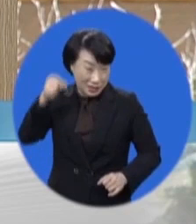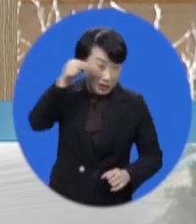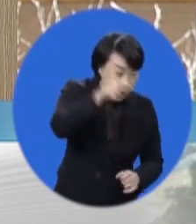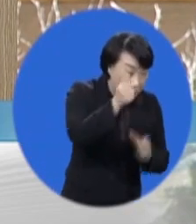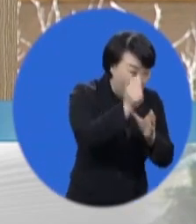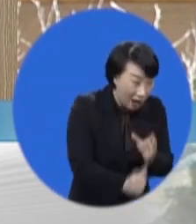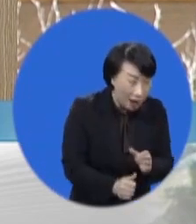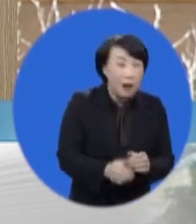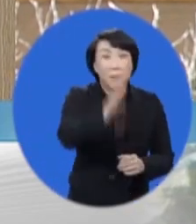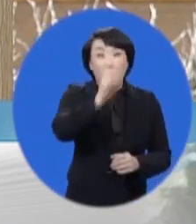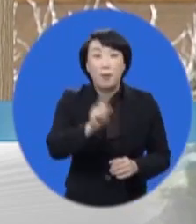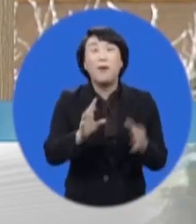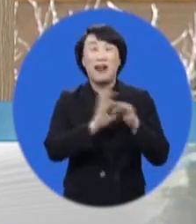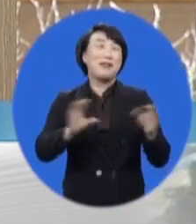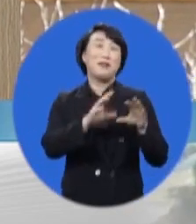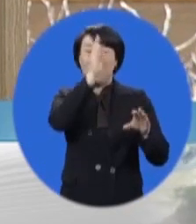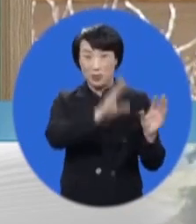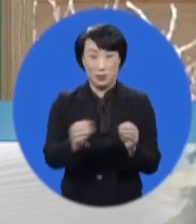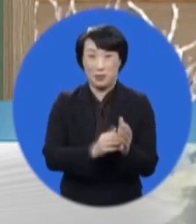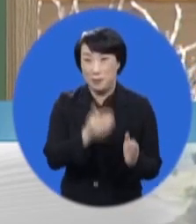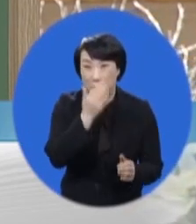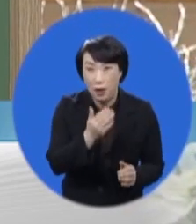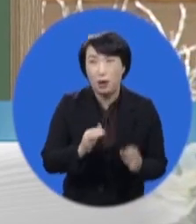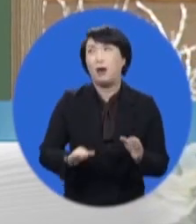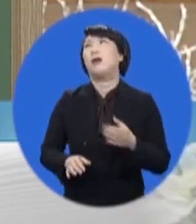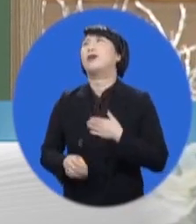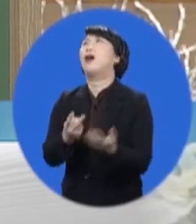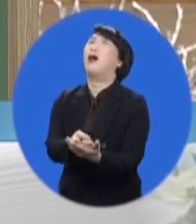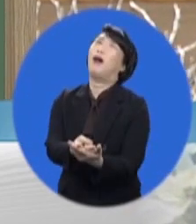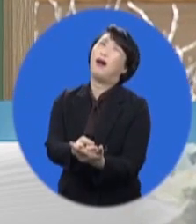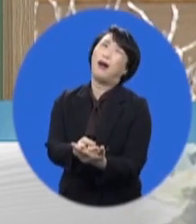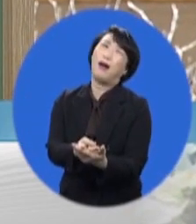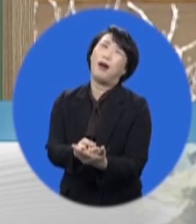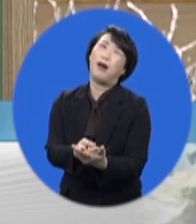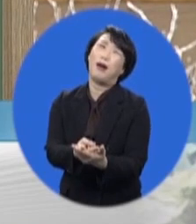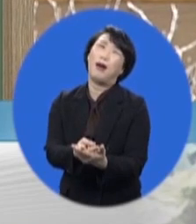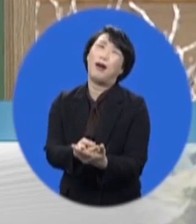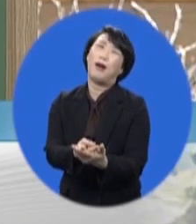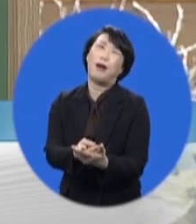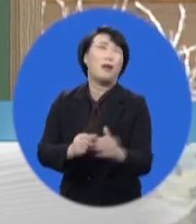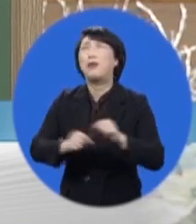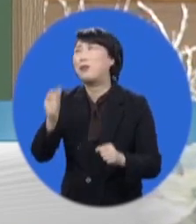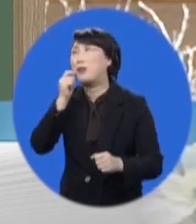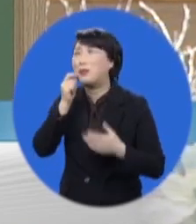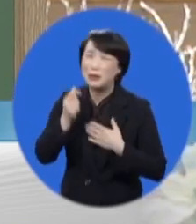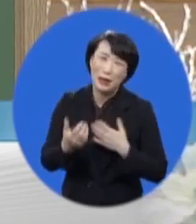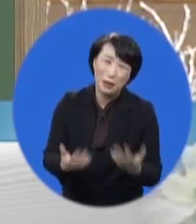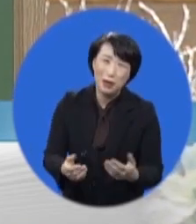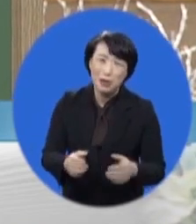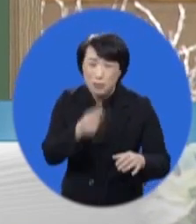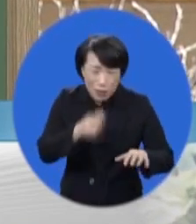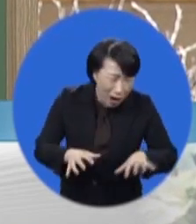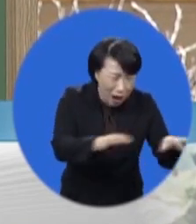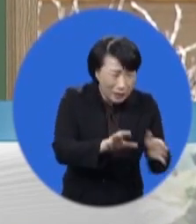병이든지 낫는데 저는 지금 침상에 누워 있는데 물이